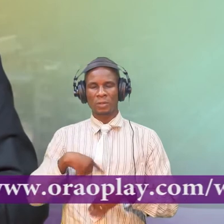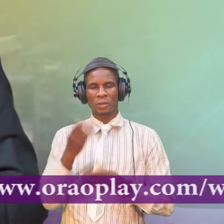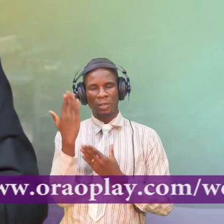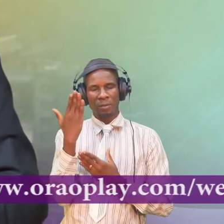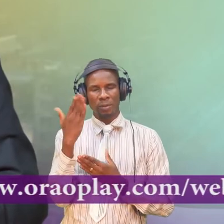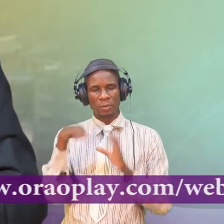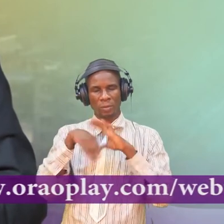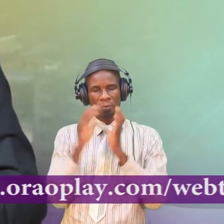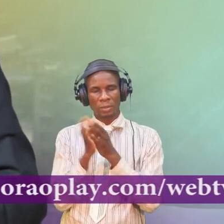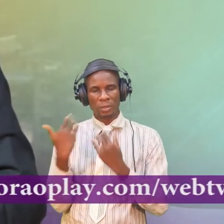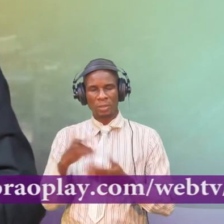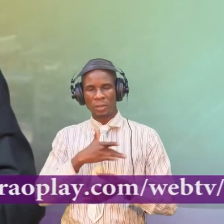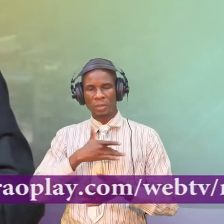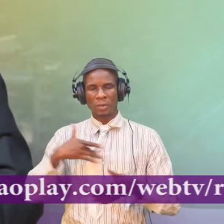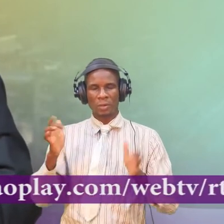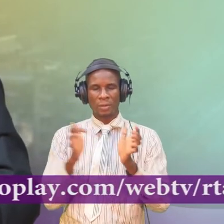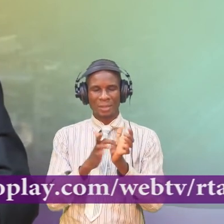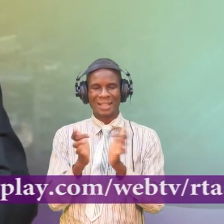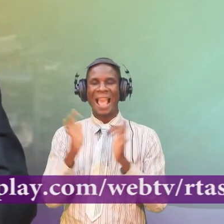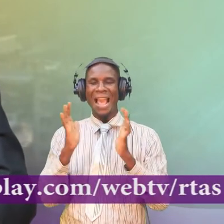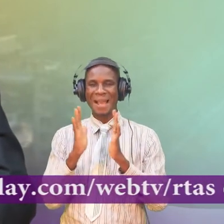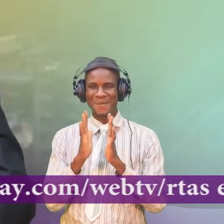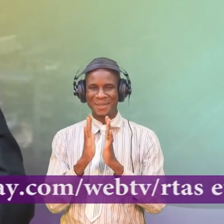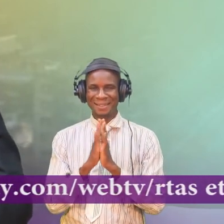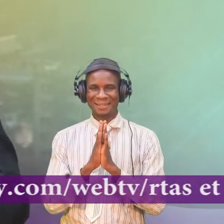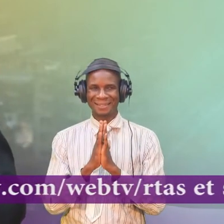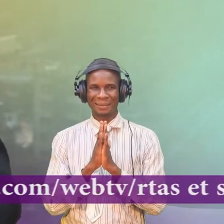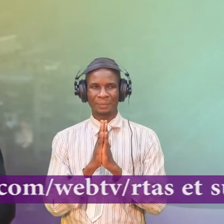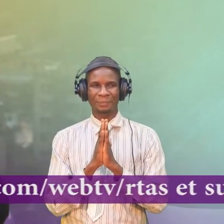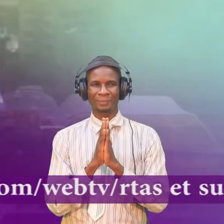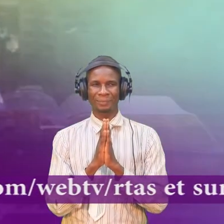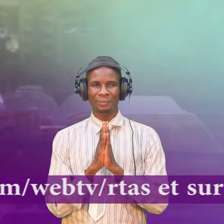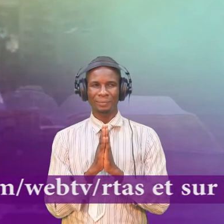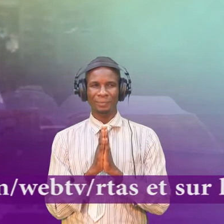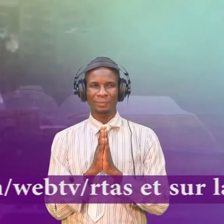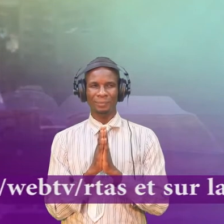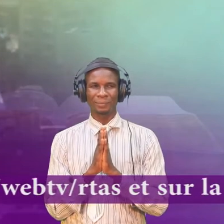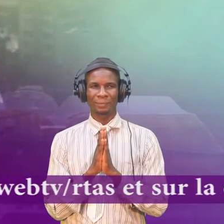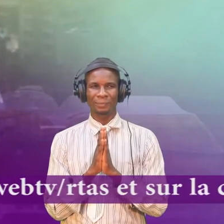ukweli. Tunaomba haya yote katika jina la Yesu. Amina.